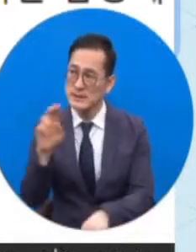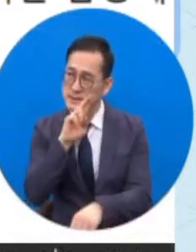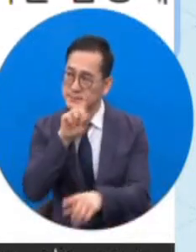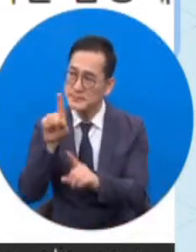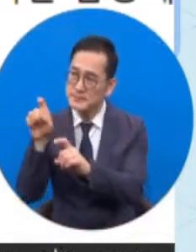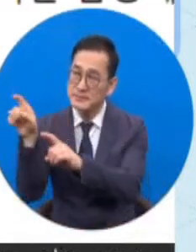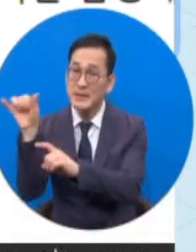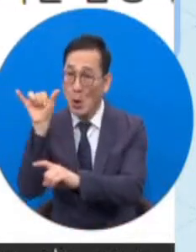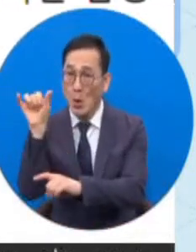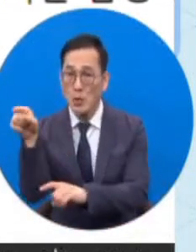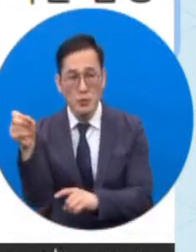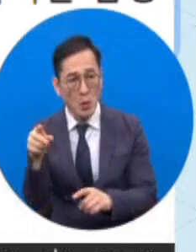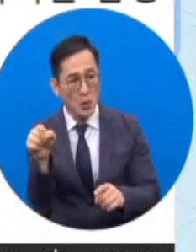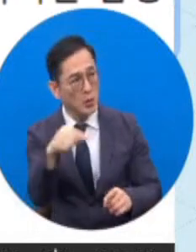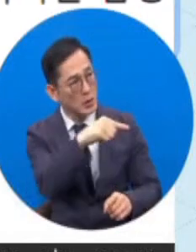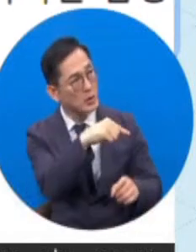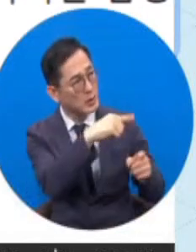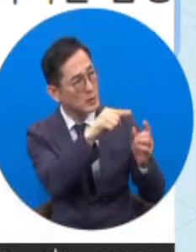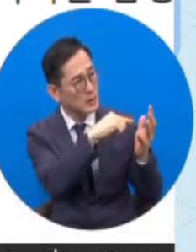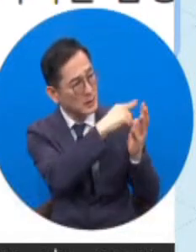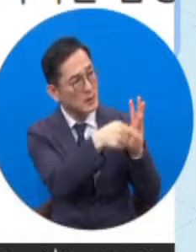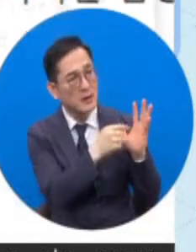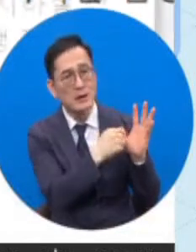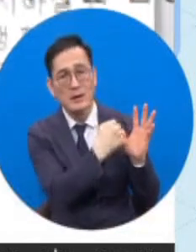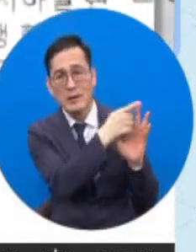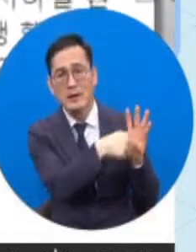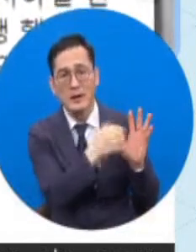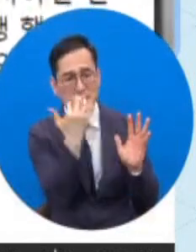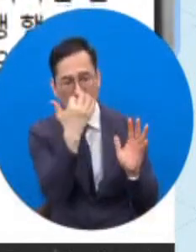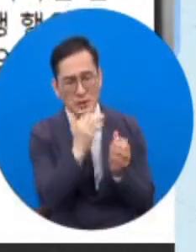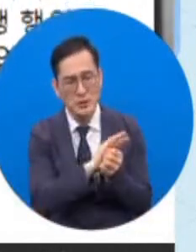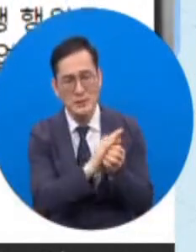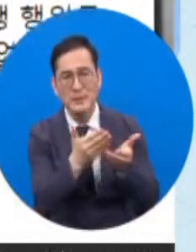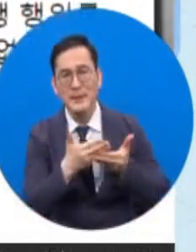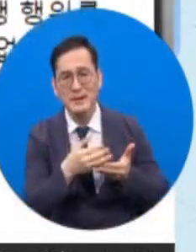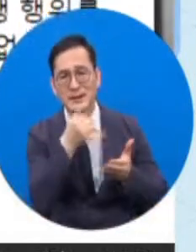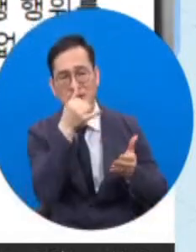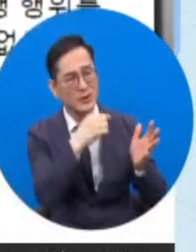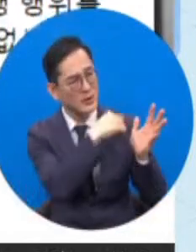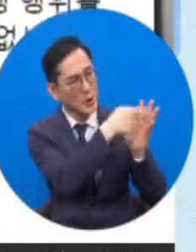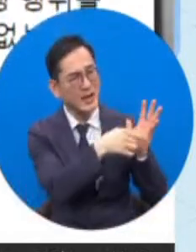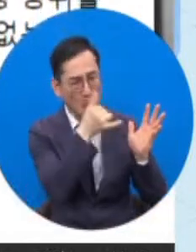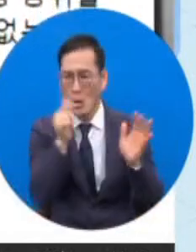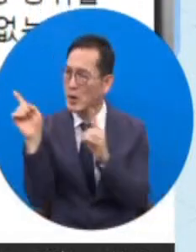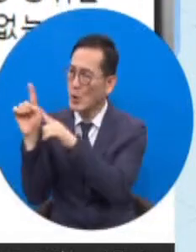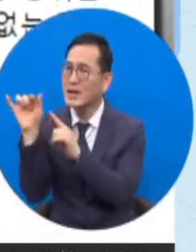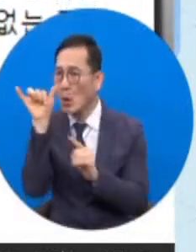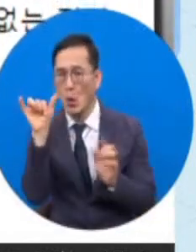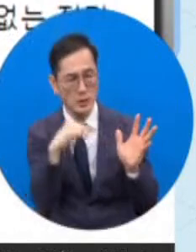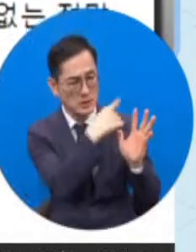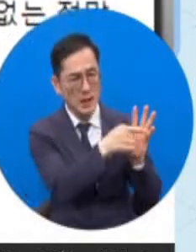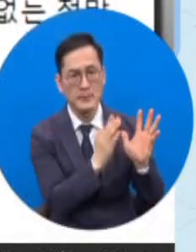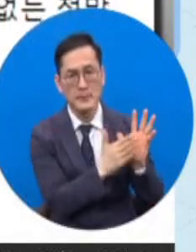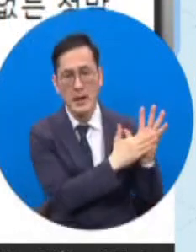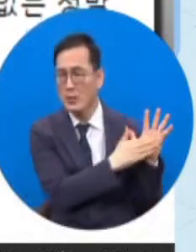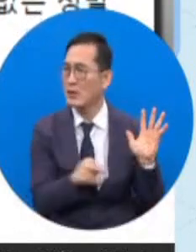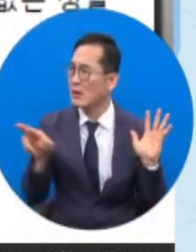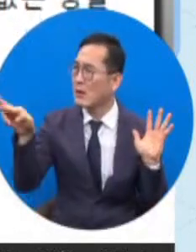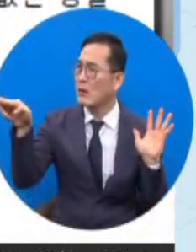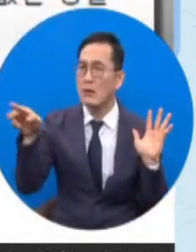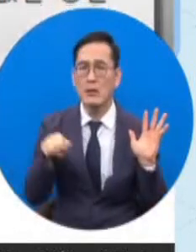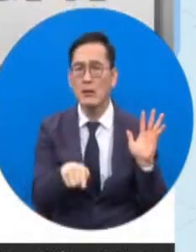연기인 종석 윤호중 이런 분들도 성상 낙스 의혹이 있다고 가로세로 연구사 해도 얘기 했거든요 그러면 박지원